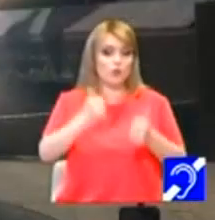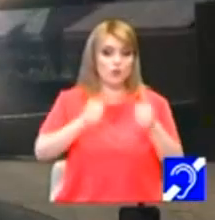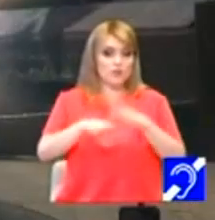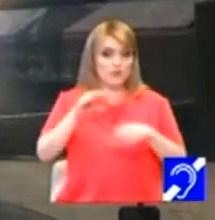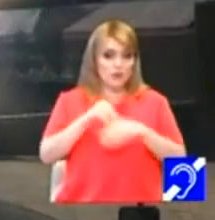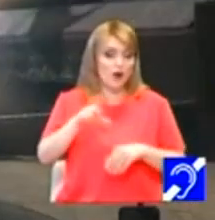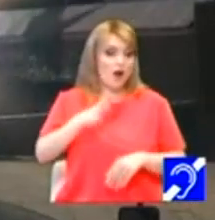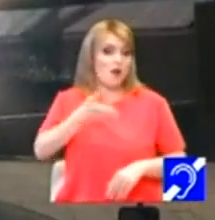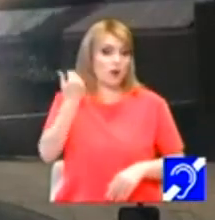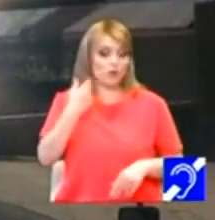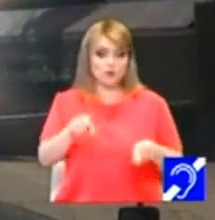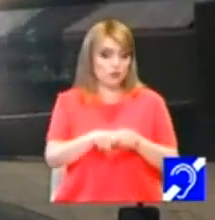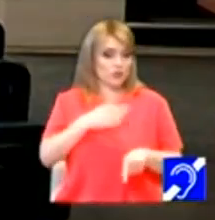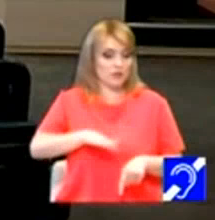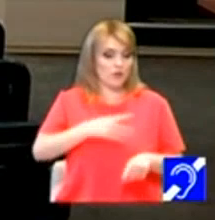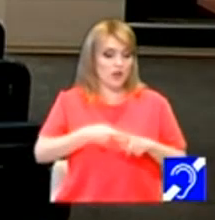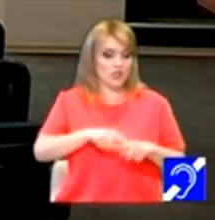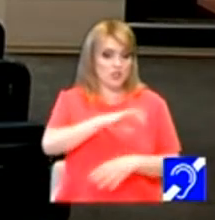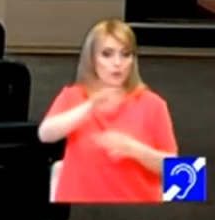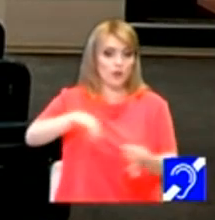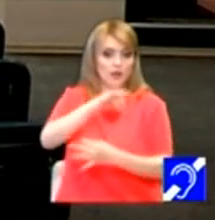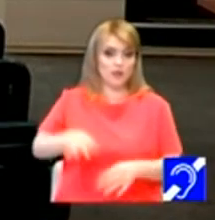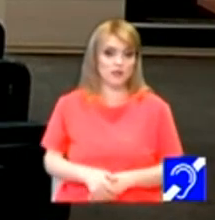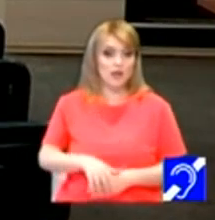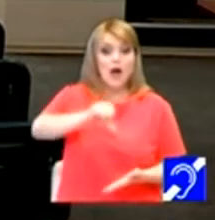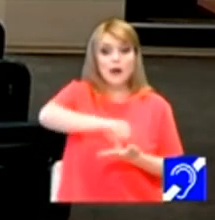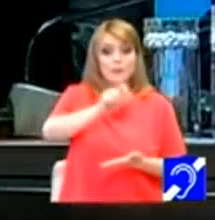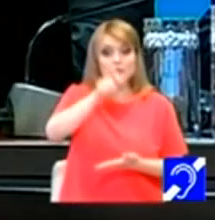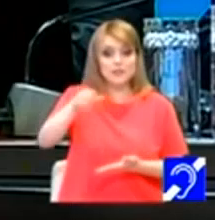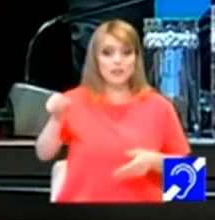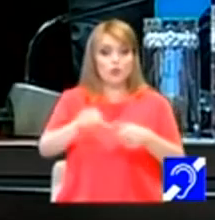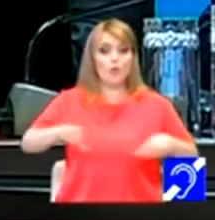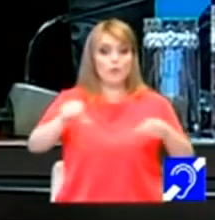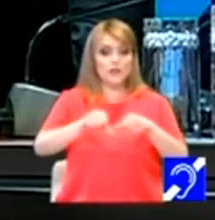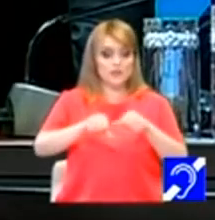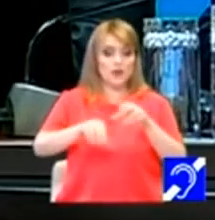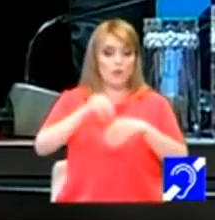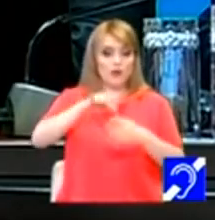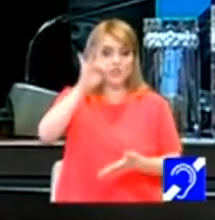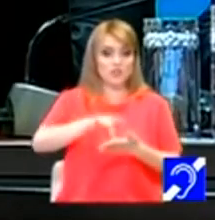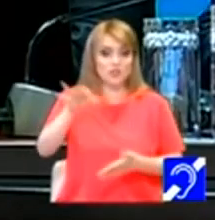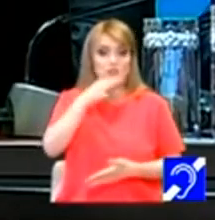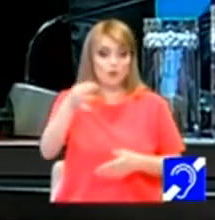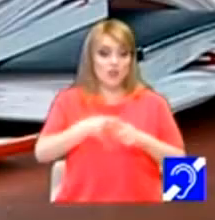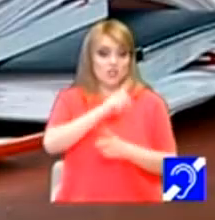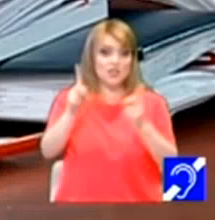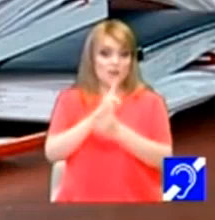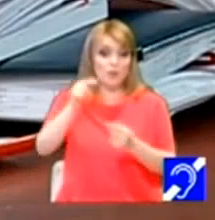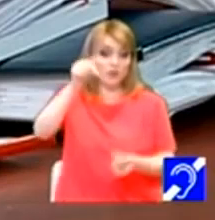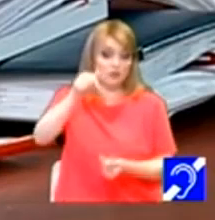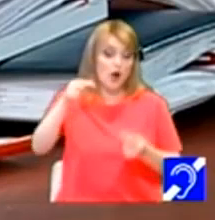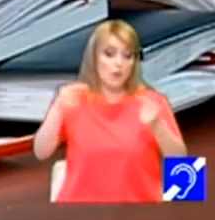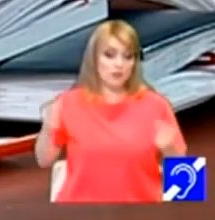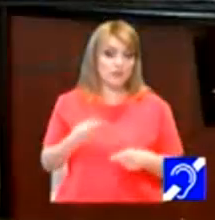UE Republica Moldova, Siegfried Mureșan. De cealaltă parte, reprezentanții Comisiei Electorale Centrale spun că prevederea potrivit